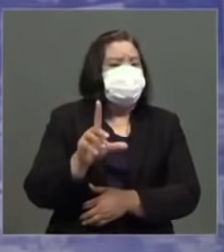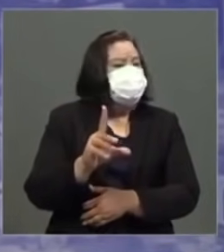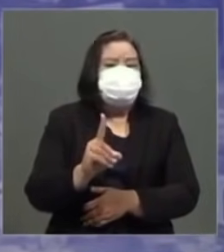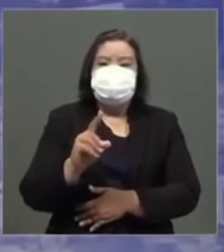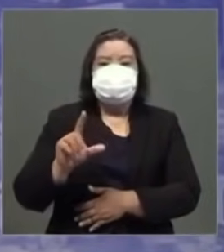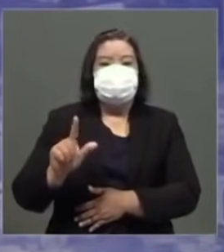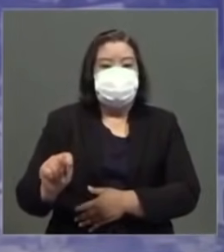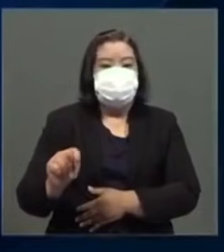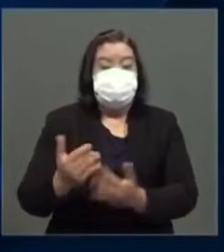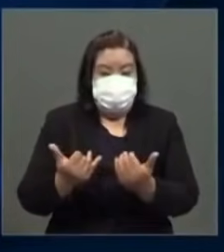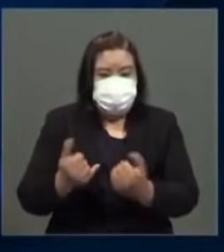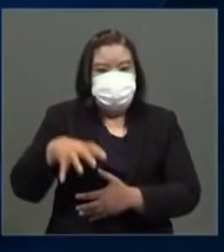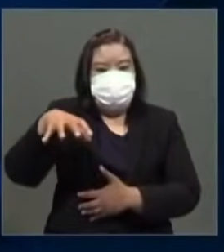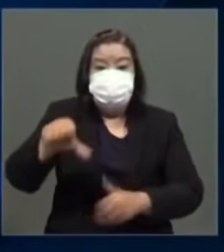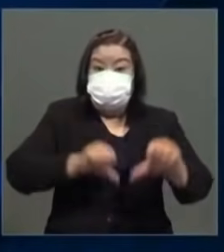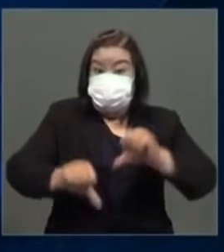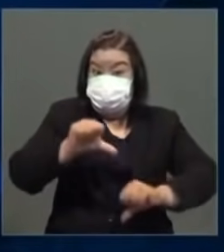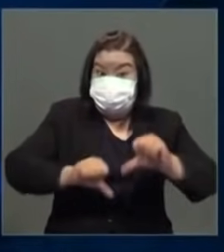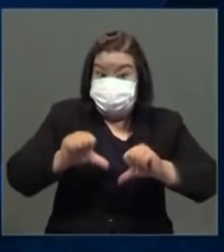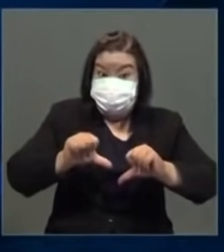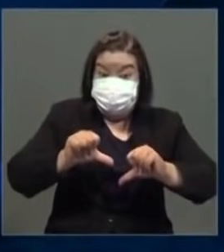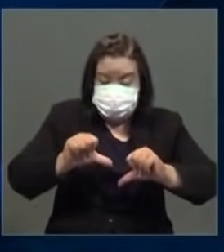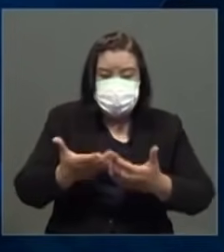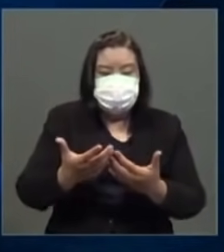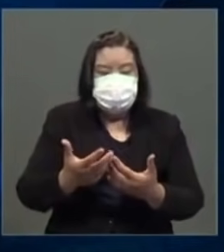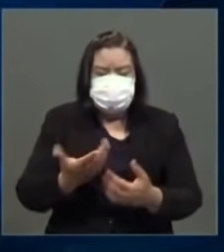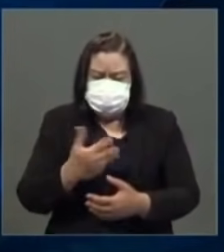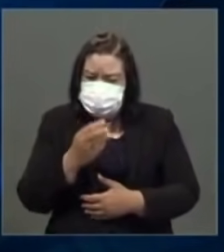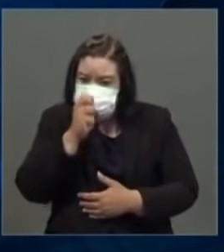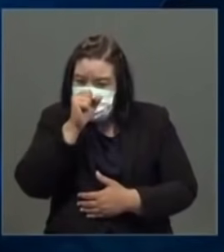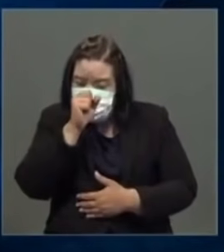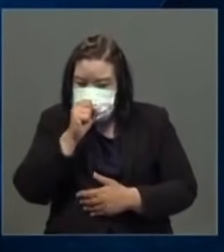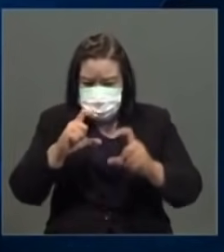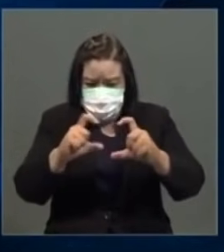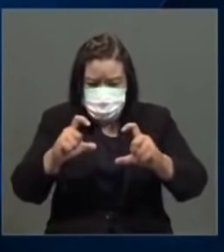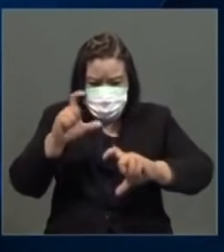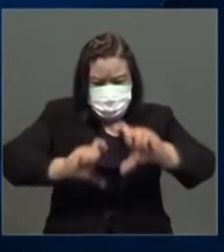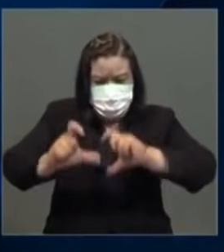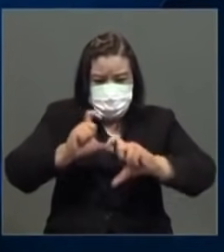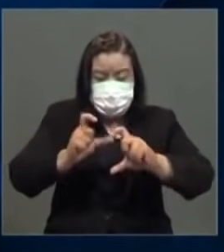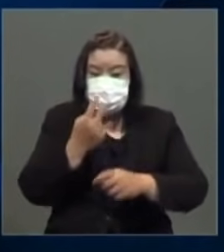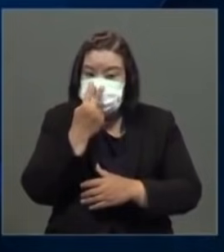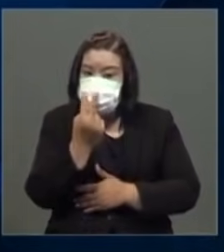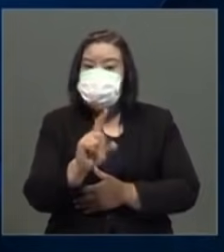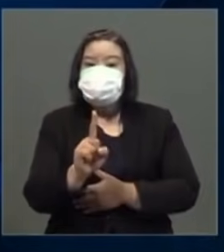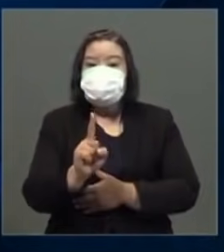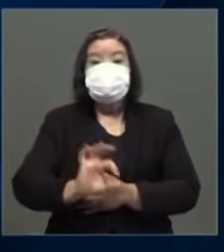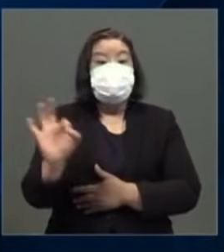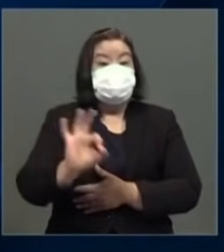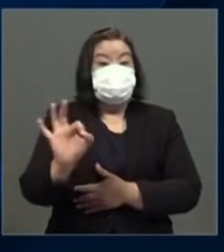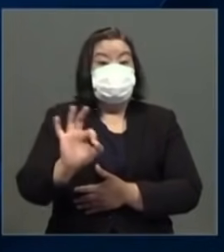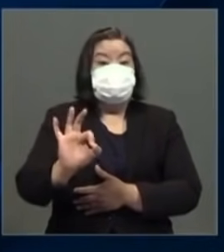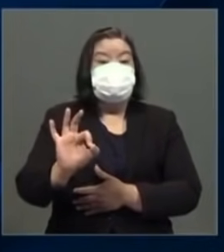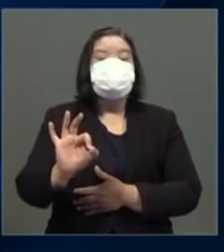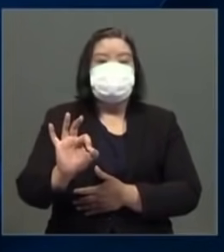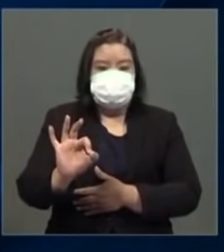าศาสตร์การแพทย์ก็ไปสุ่มตัวอย่างแล้วก็เอาขึ้นมาดูนะครับจะเห็นว่าสีออกเป็นสีฟ้าเนี่ยนะครับเป็นสาย